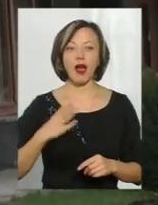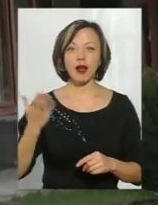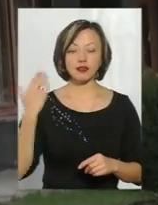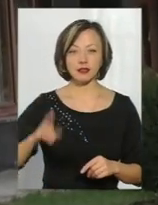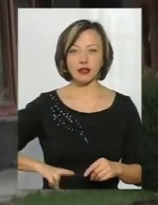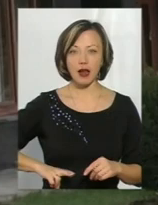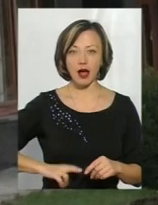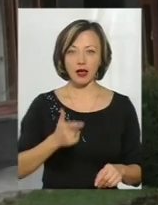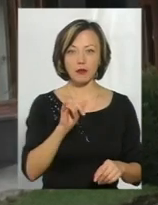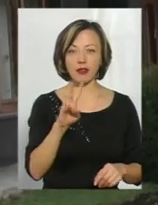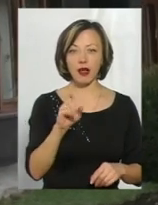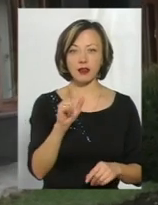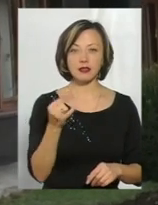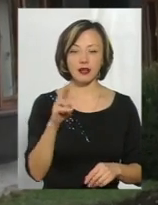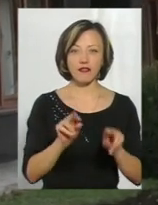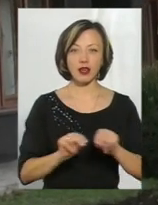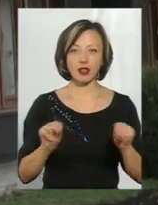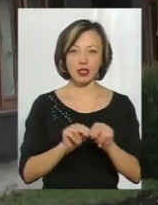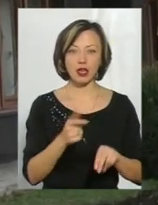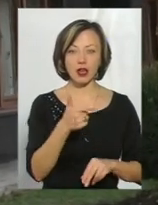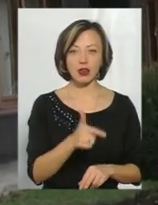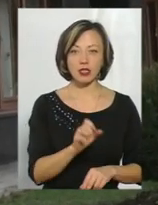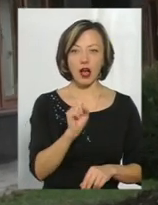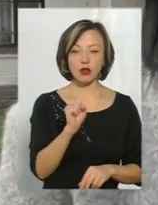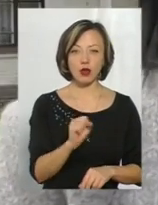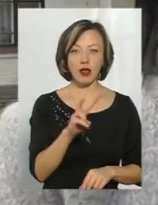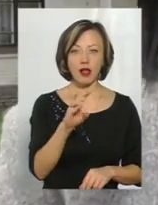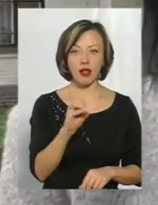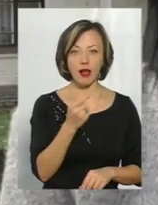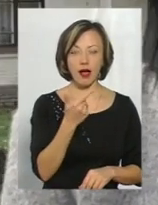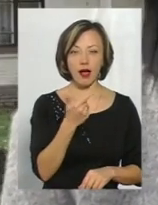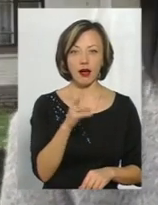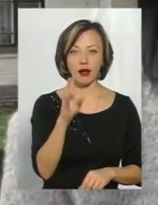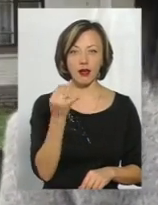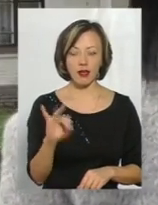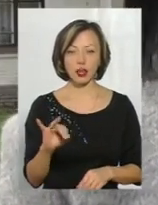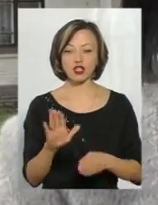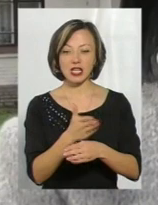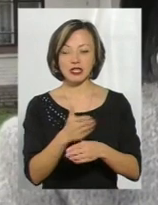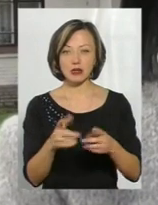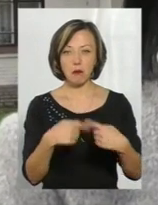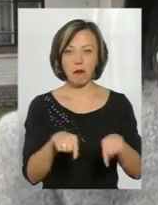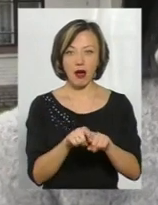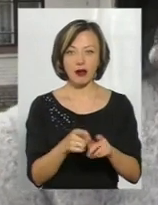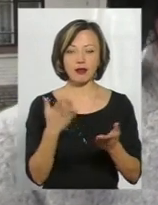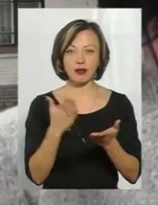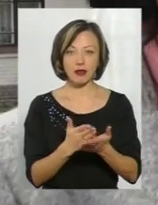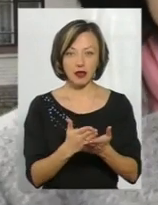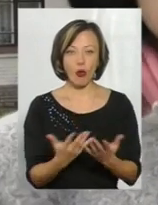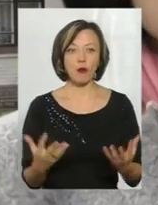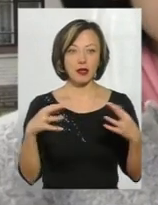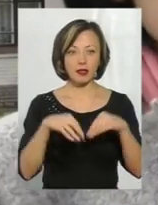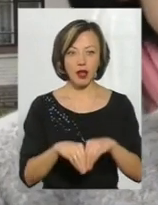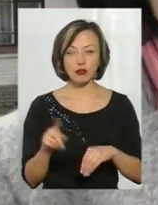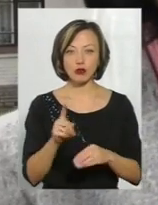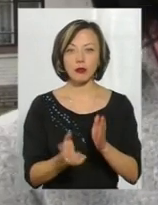екс-директор гімназії, а зараз викладач гімназії Григорій Антонійович Легкий. Частина партій, які є в Городку представлені, об'єдналися для